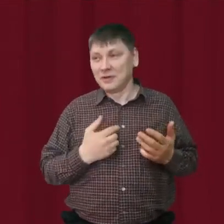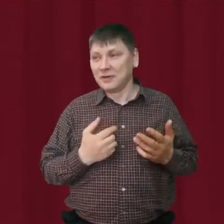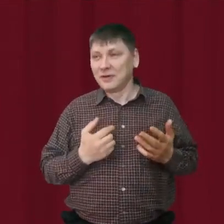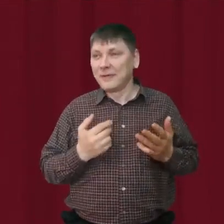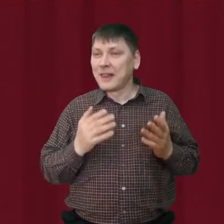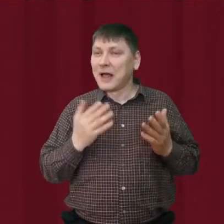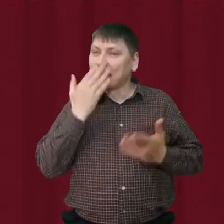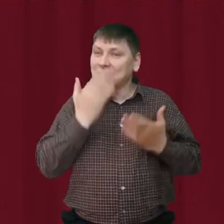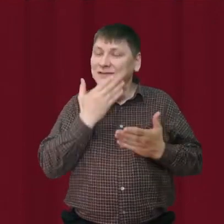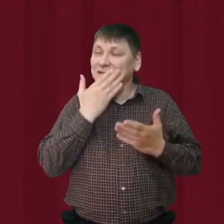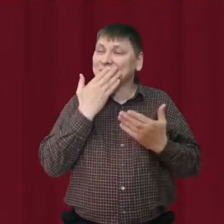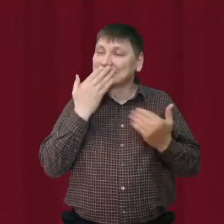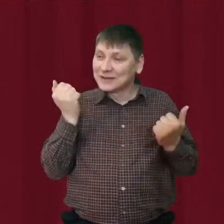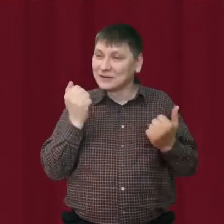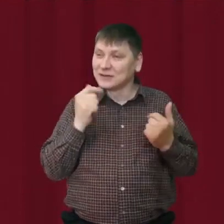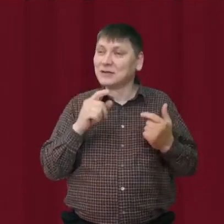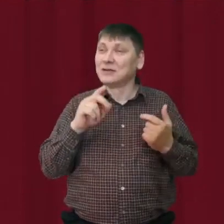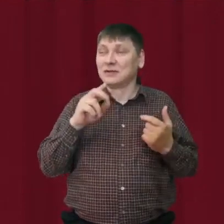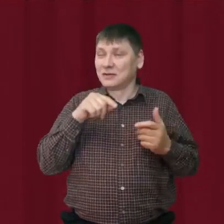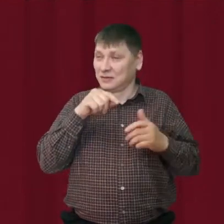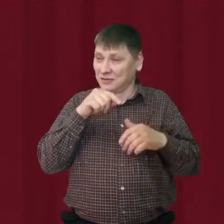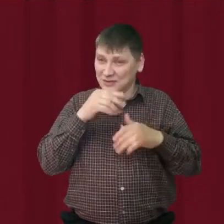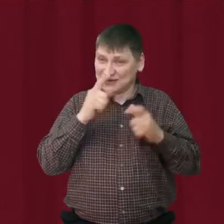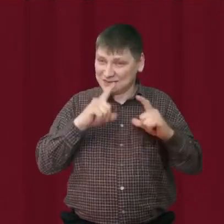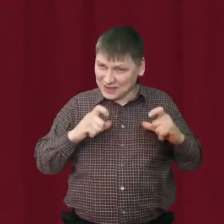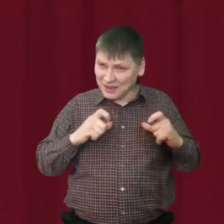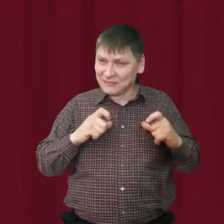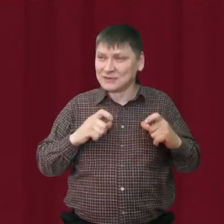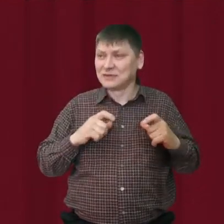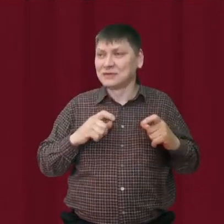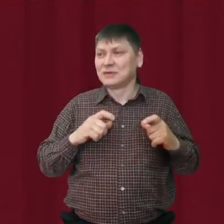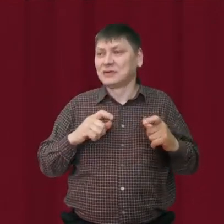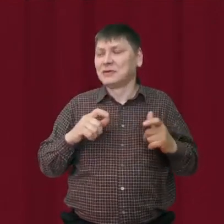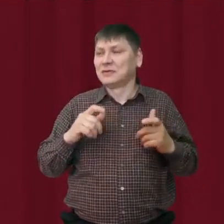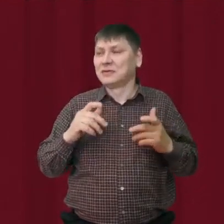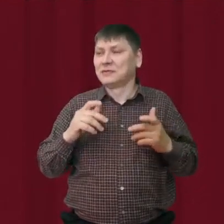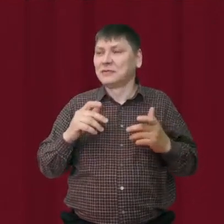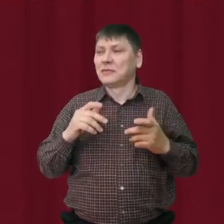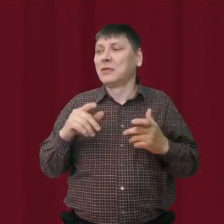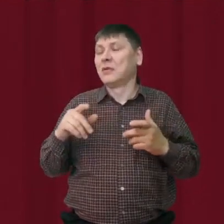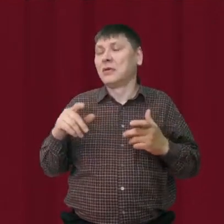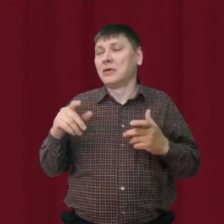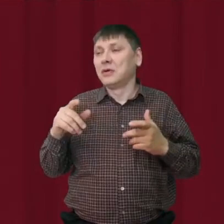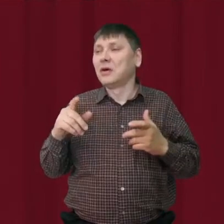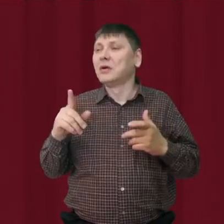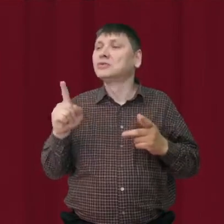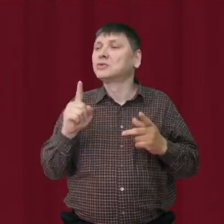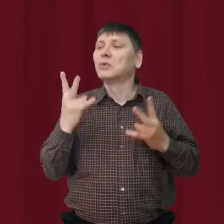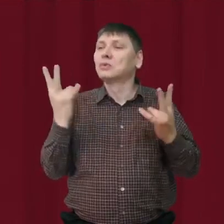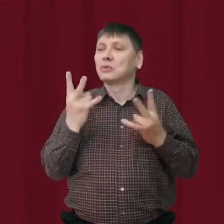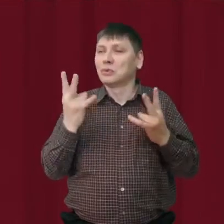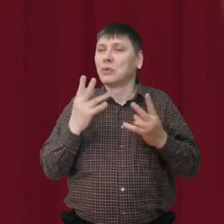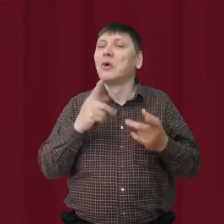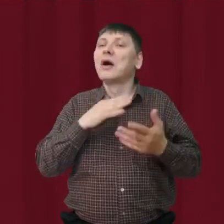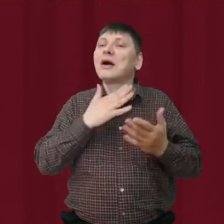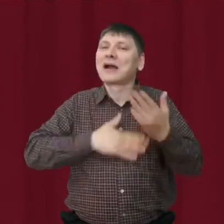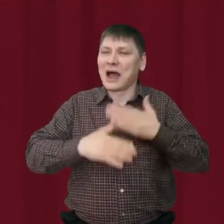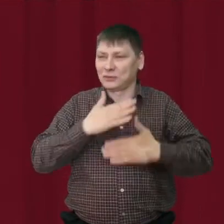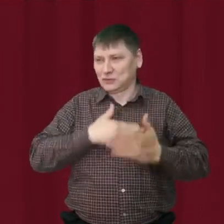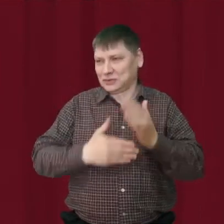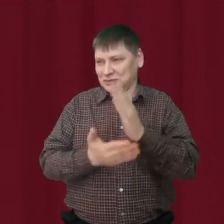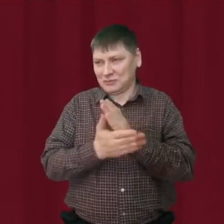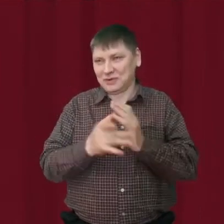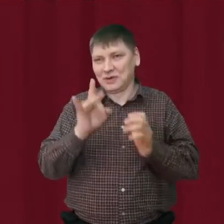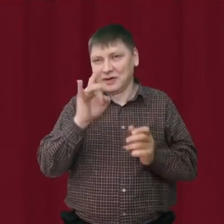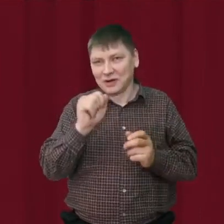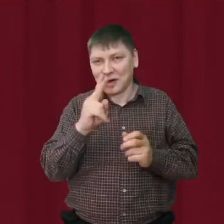зависти. А если нет зависти, то вместо того, чтобы быть недовольным тем, что у другого хорошо, человек, наоборот, радуется, когда у другого